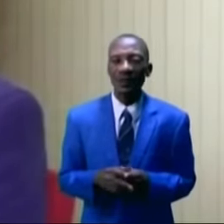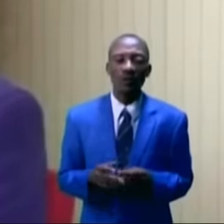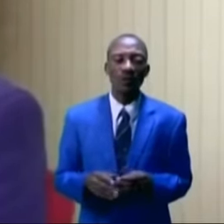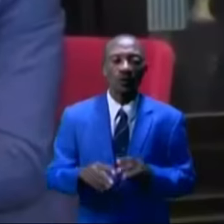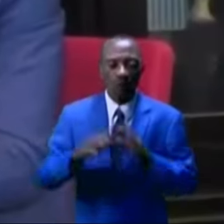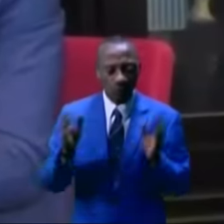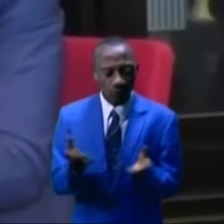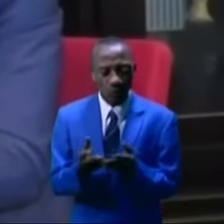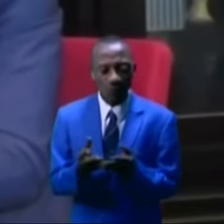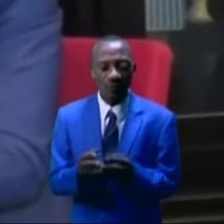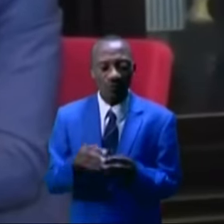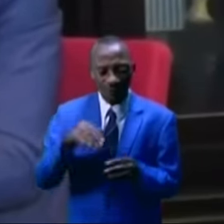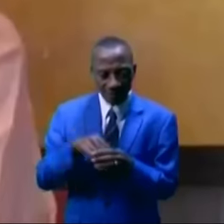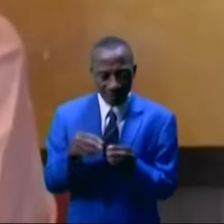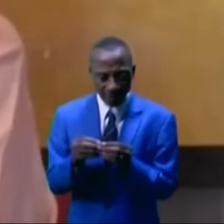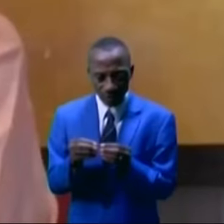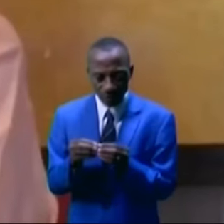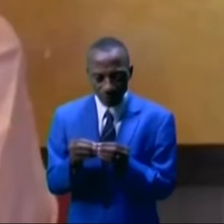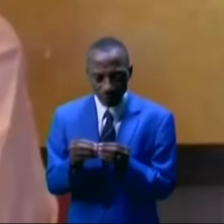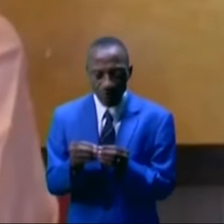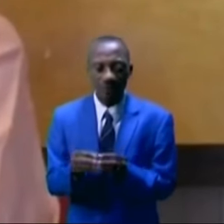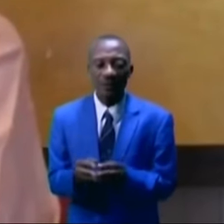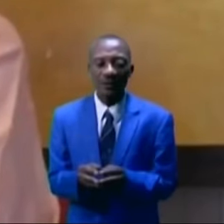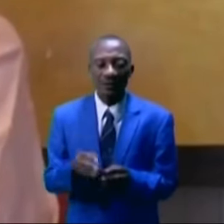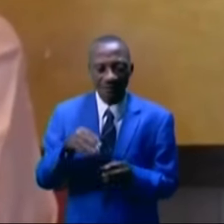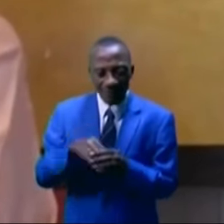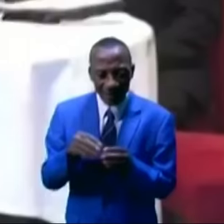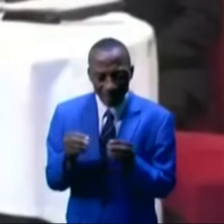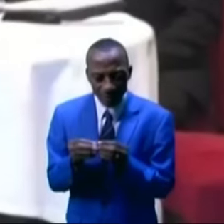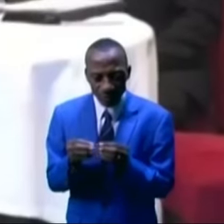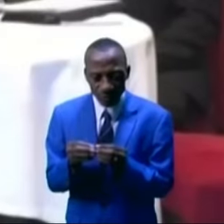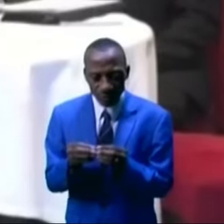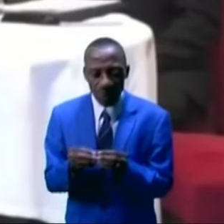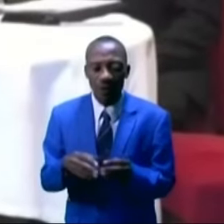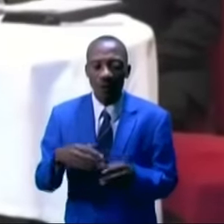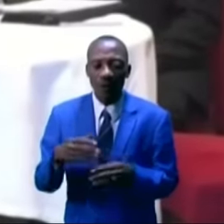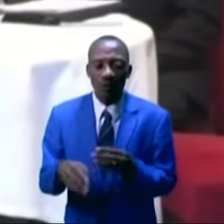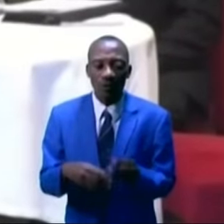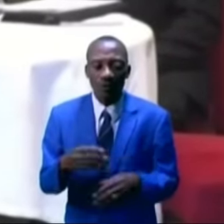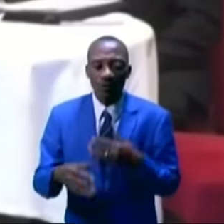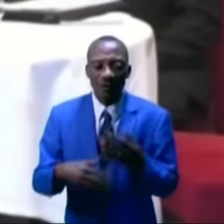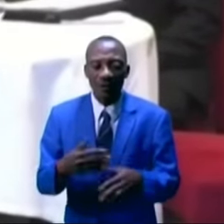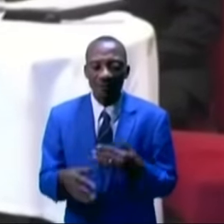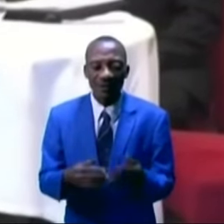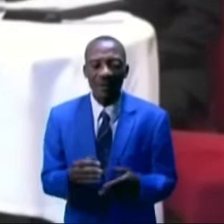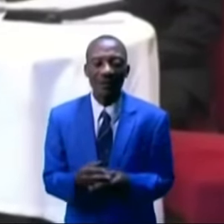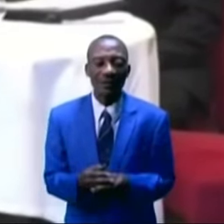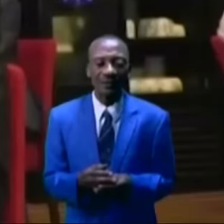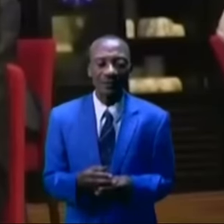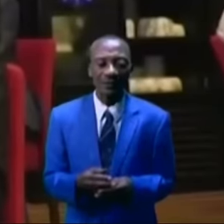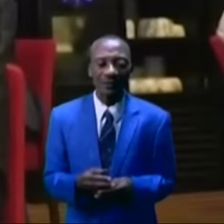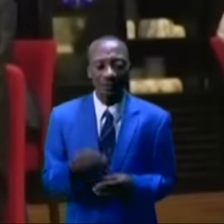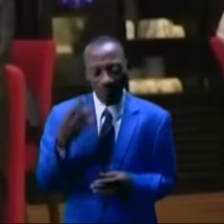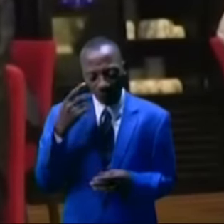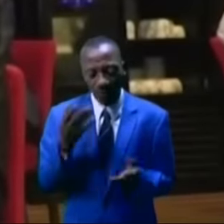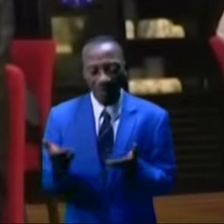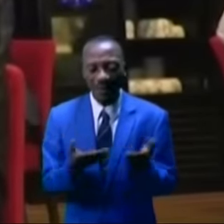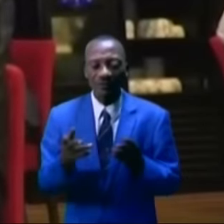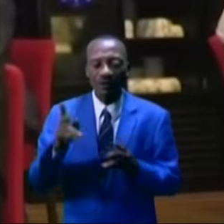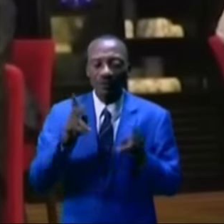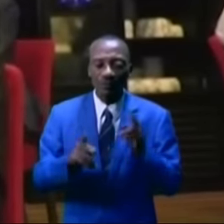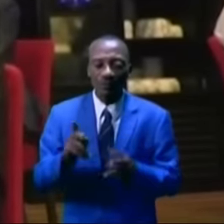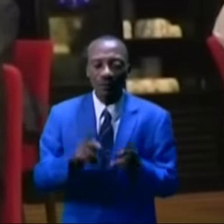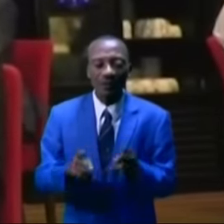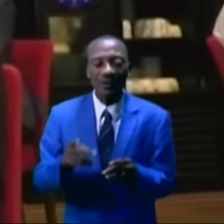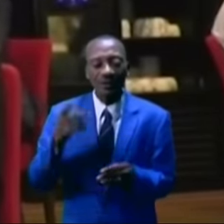été validées au cours de cette session, notamment la mise en place du cadre africain des services publics d'emploi, ASEP,